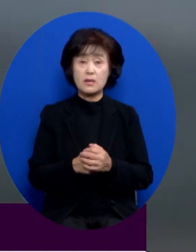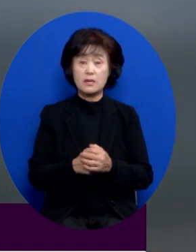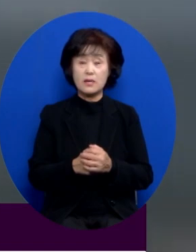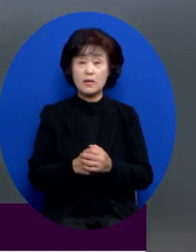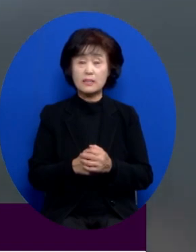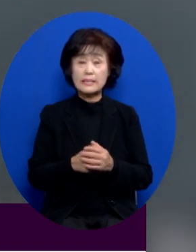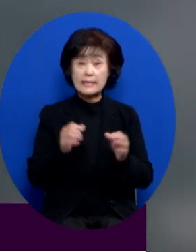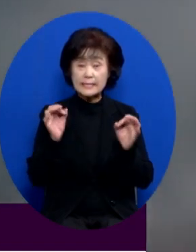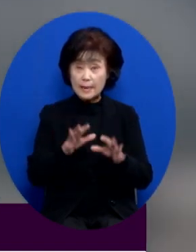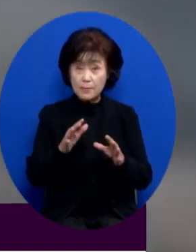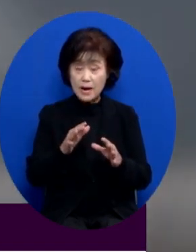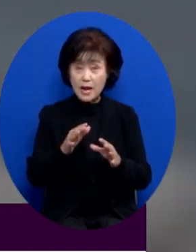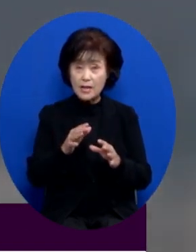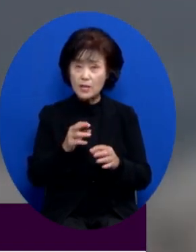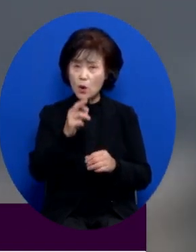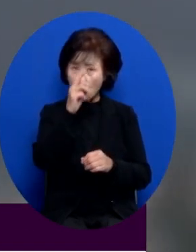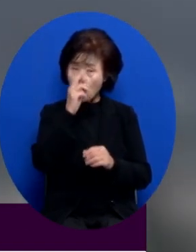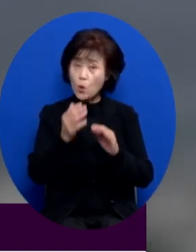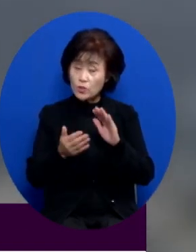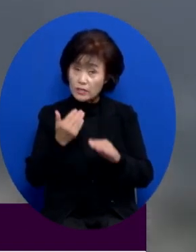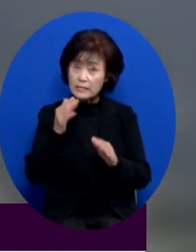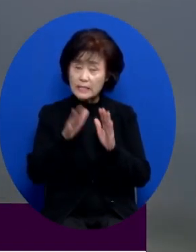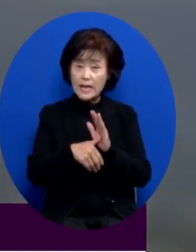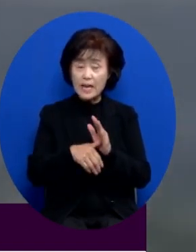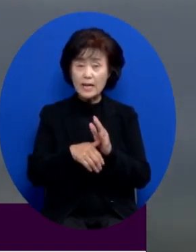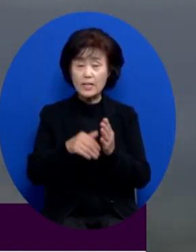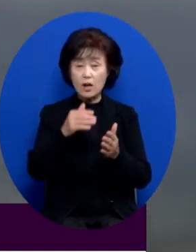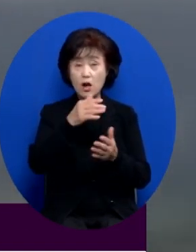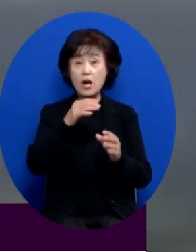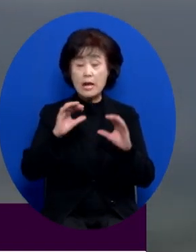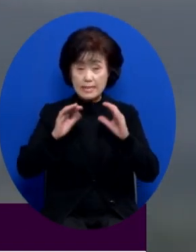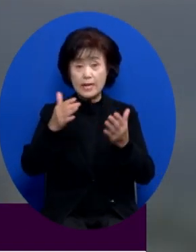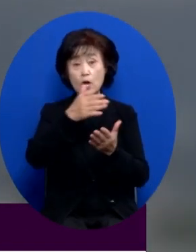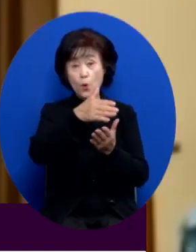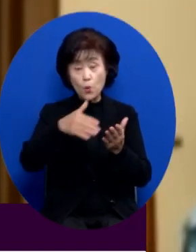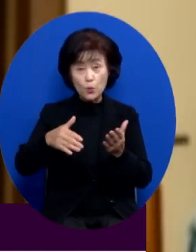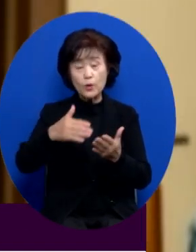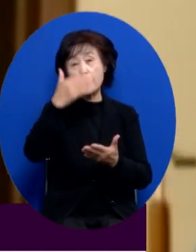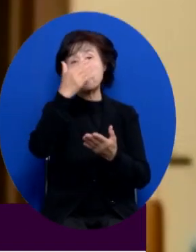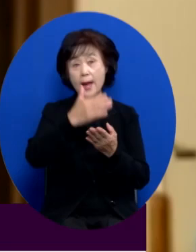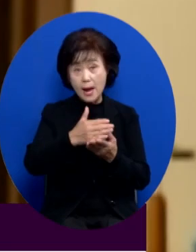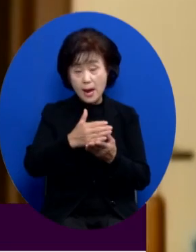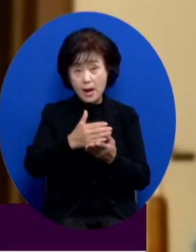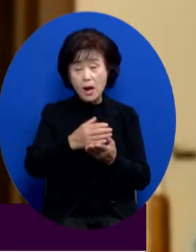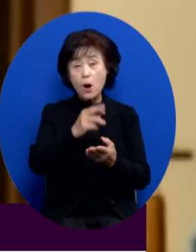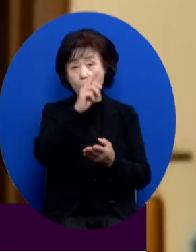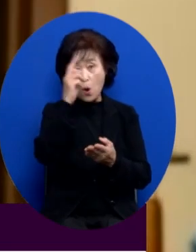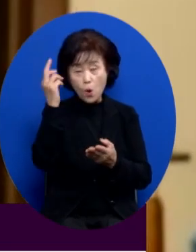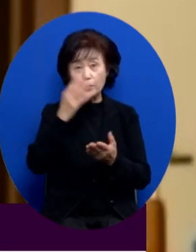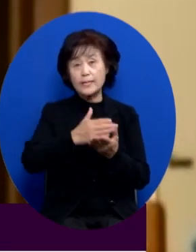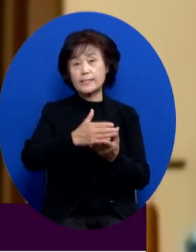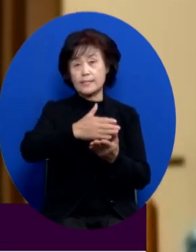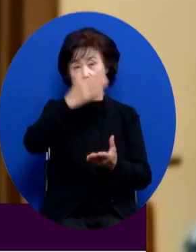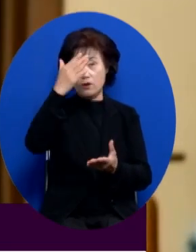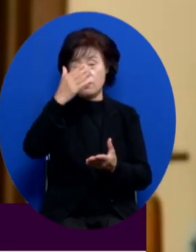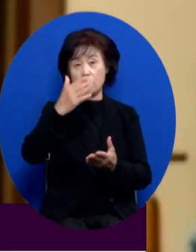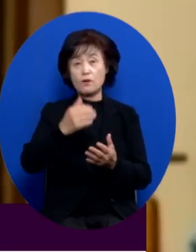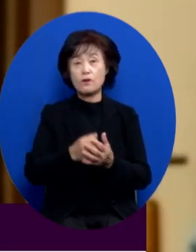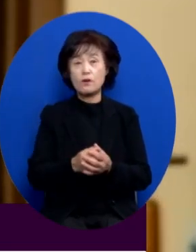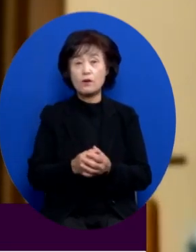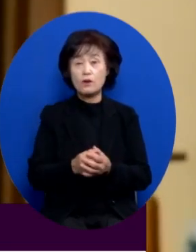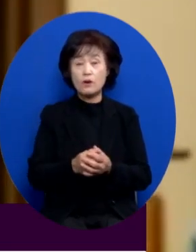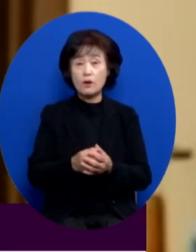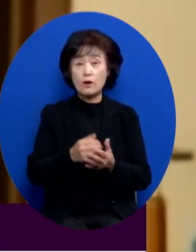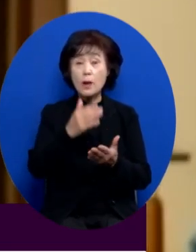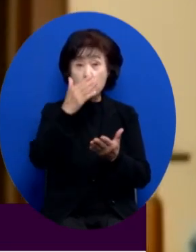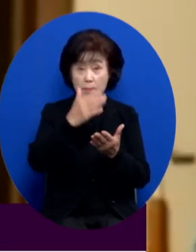그때는 잠시 오전 중에는 국경이 차단됐었다고 합니다. 그리고 오후부터 다시 열렸고 그래서